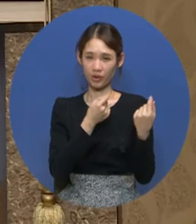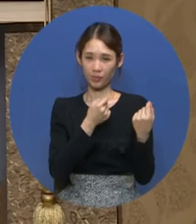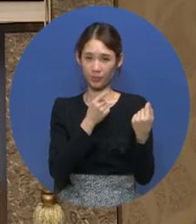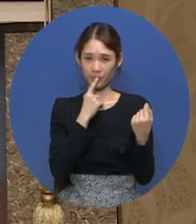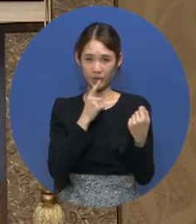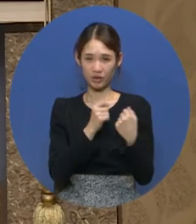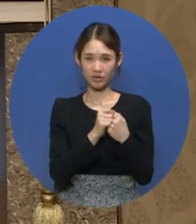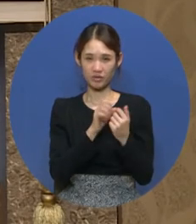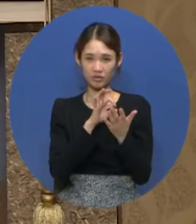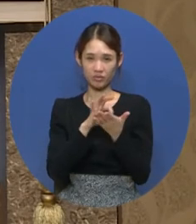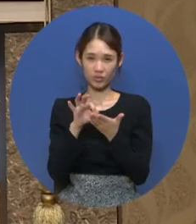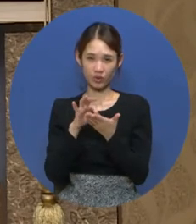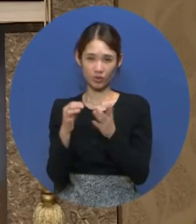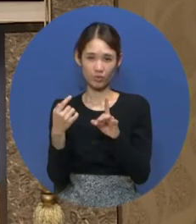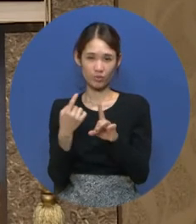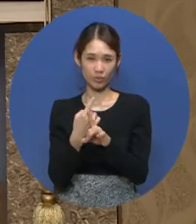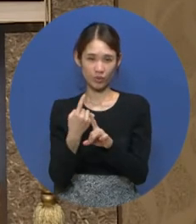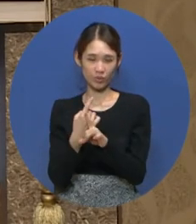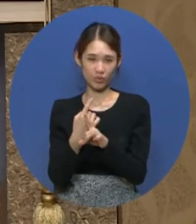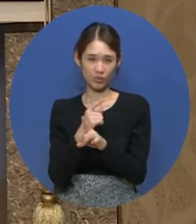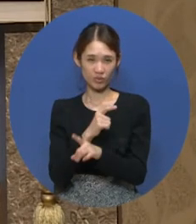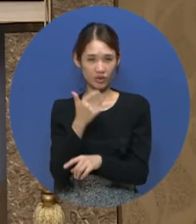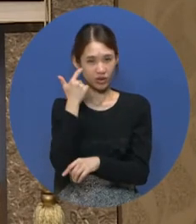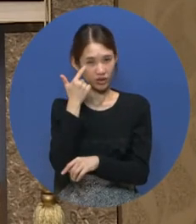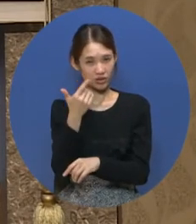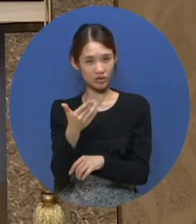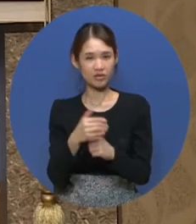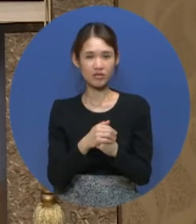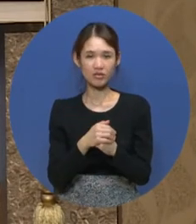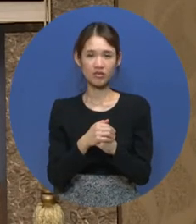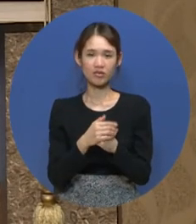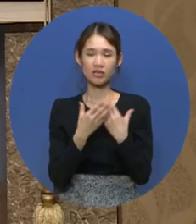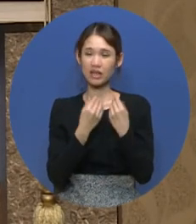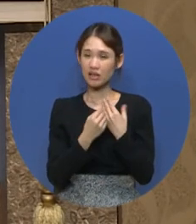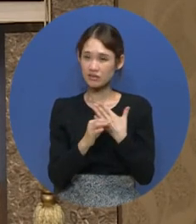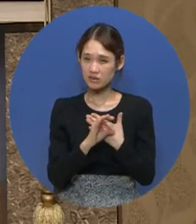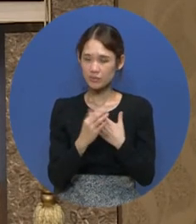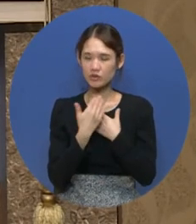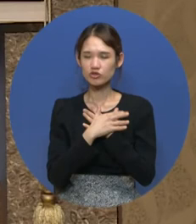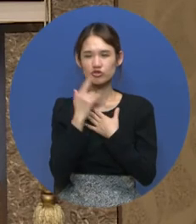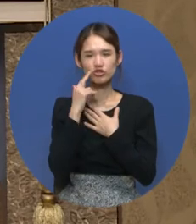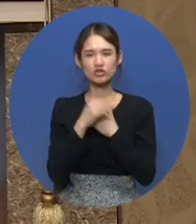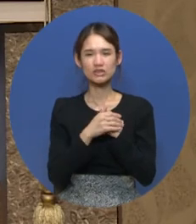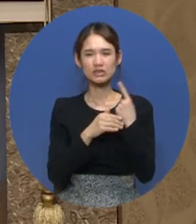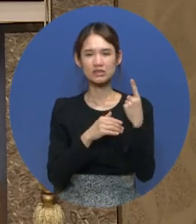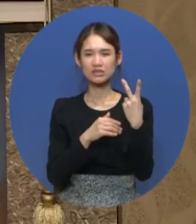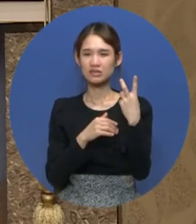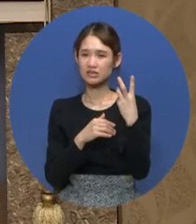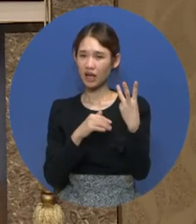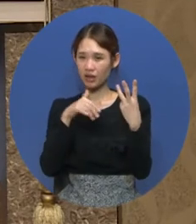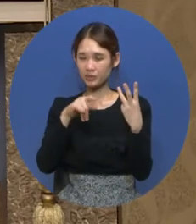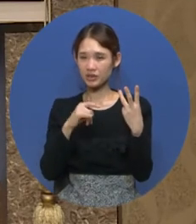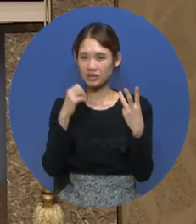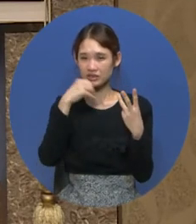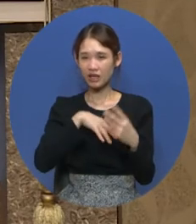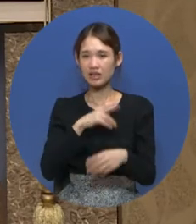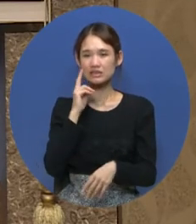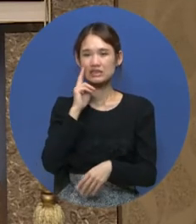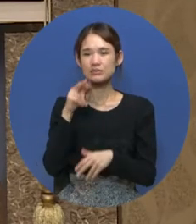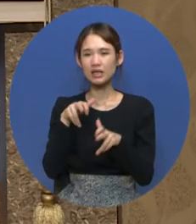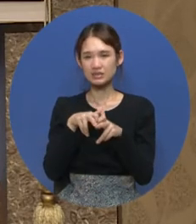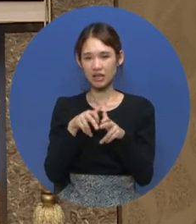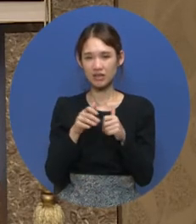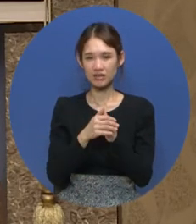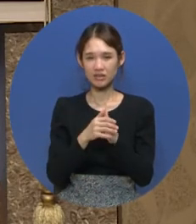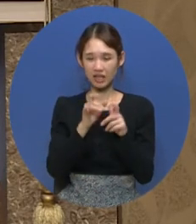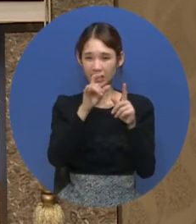대한 이게 명칭에 대한 부분만 일단은 변경 되지 않았느냐 예를 들어서 중증 1 2 3급 이 심한 장애 로만 내아